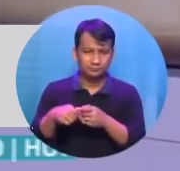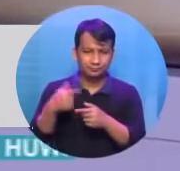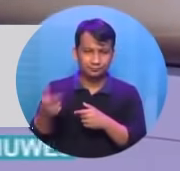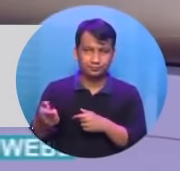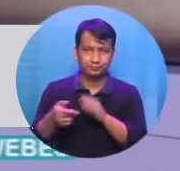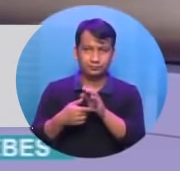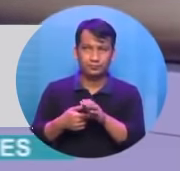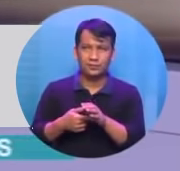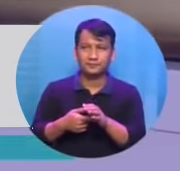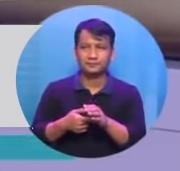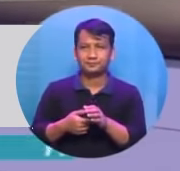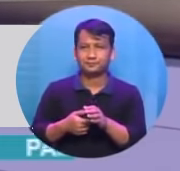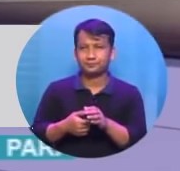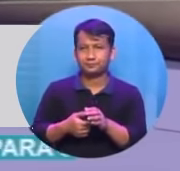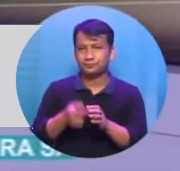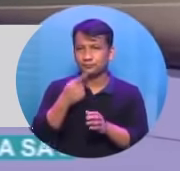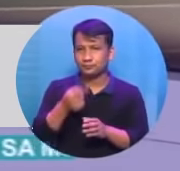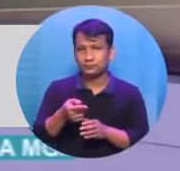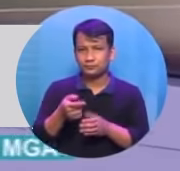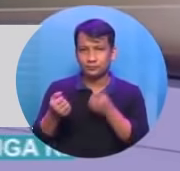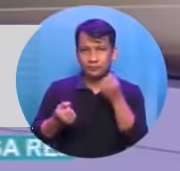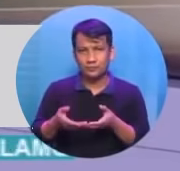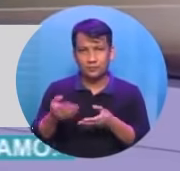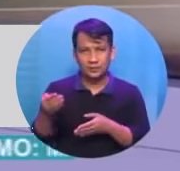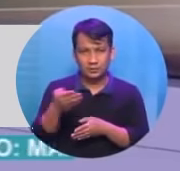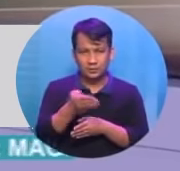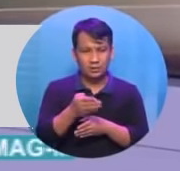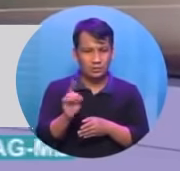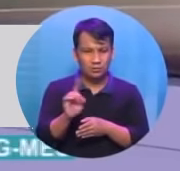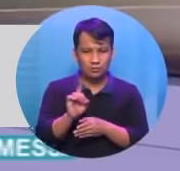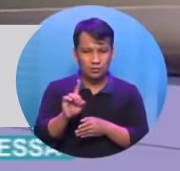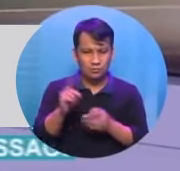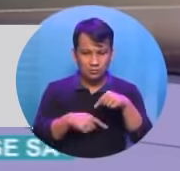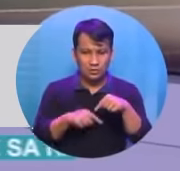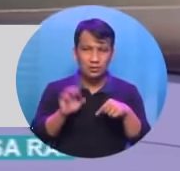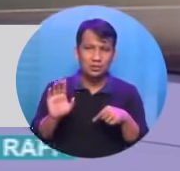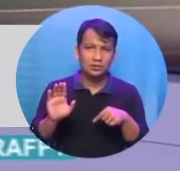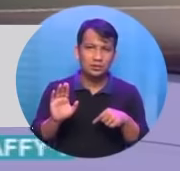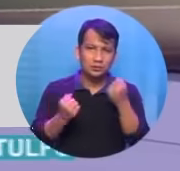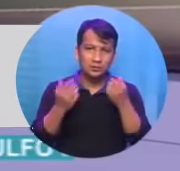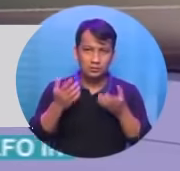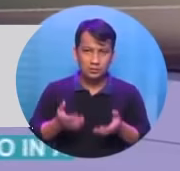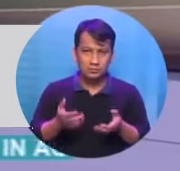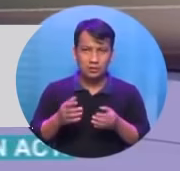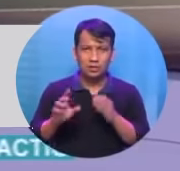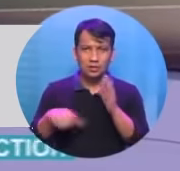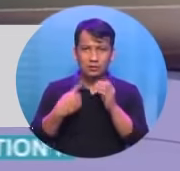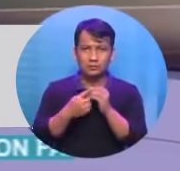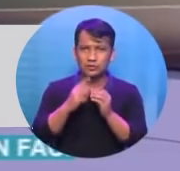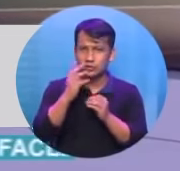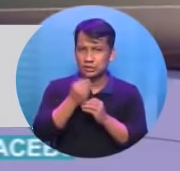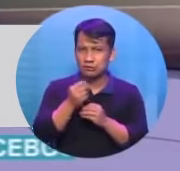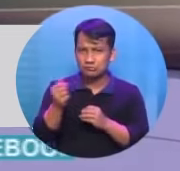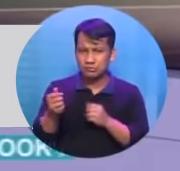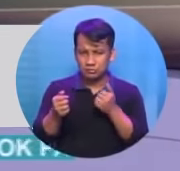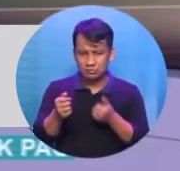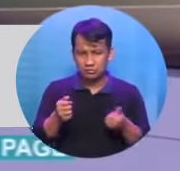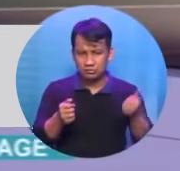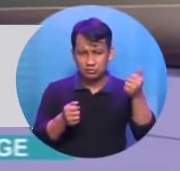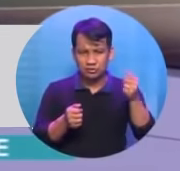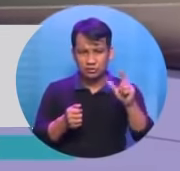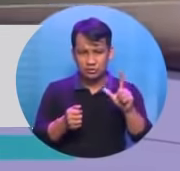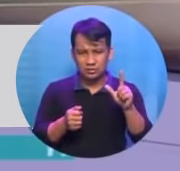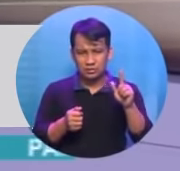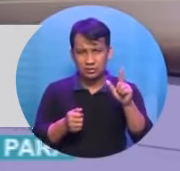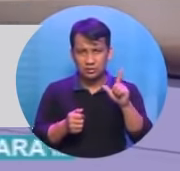violation ay isang kolorom na sasakyan na bumibiyay sa kalye at ano ang parusa doon sa driver. Now, sino po doon sa LTO